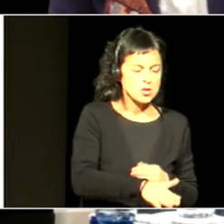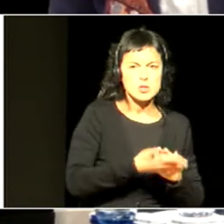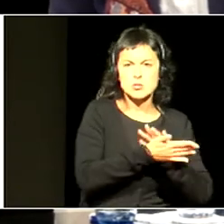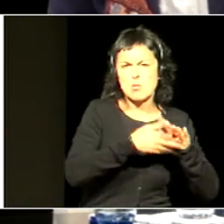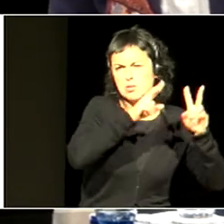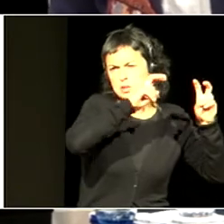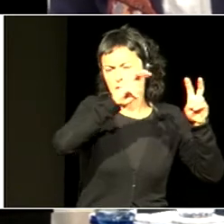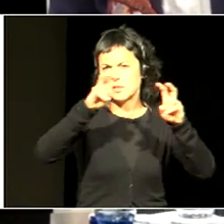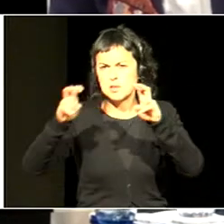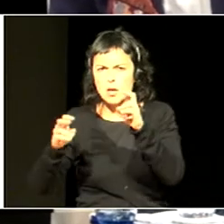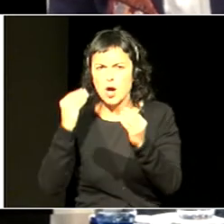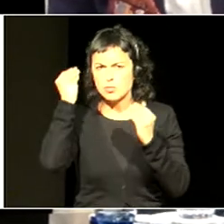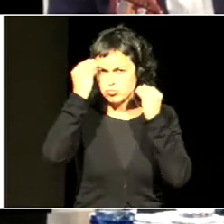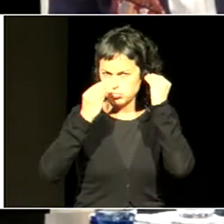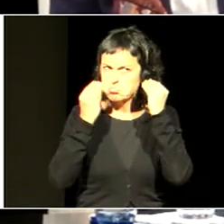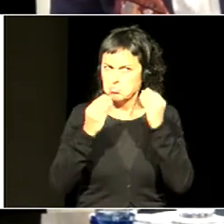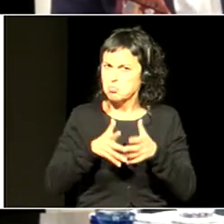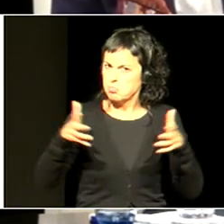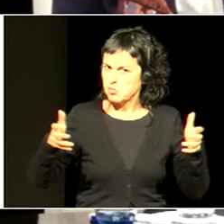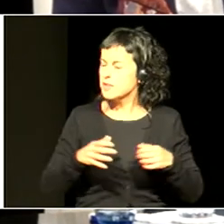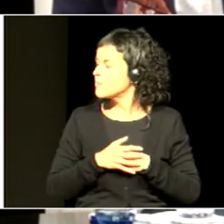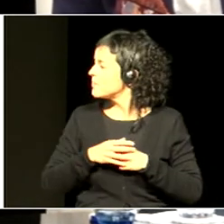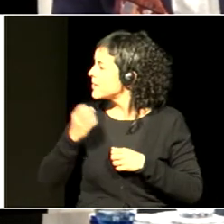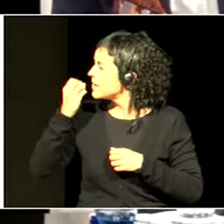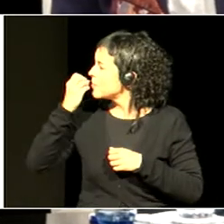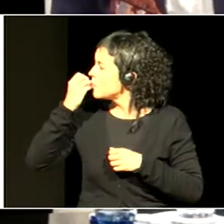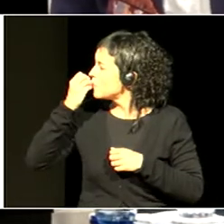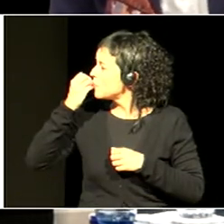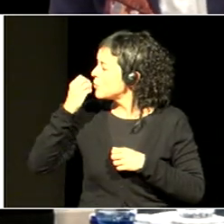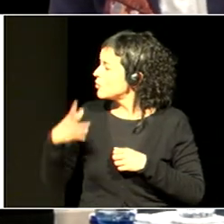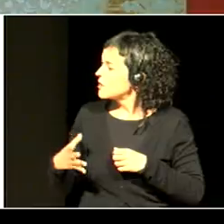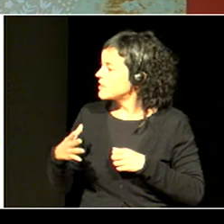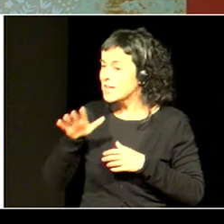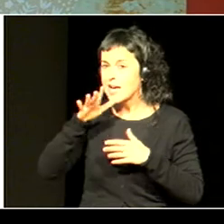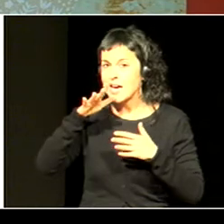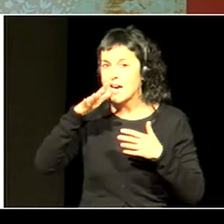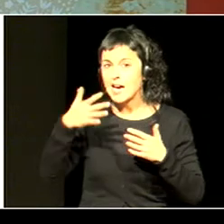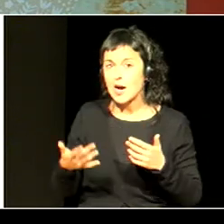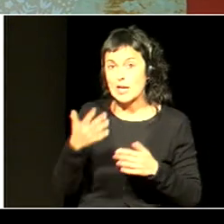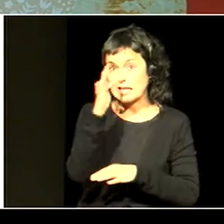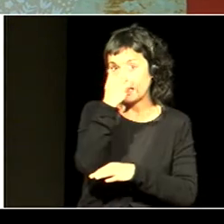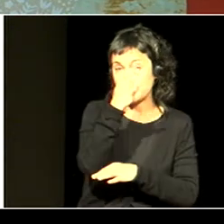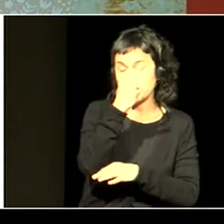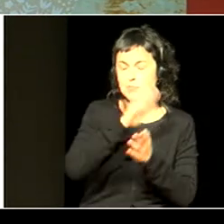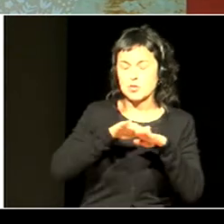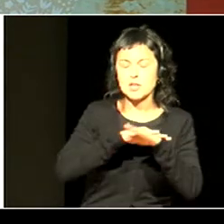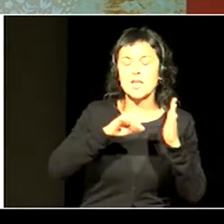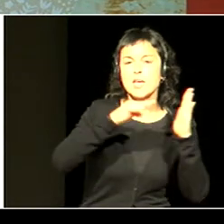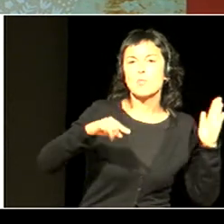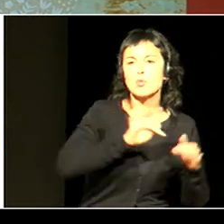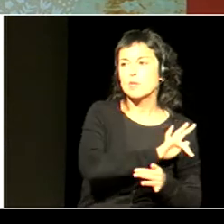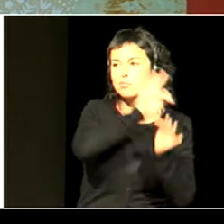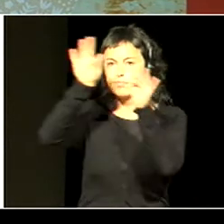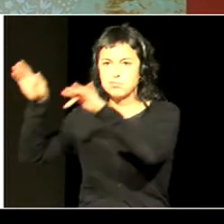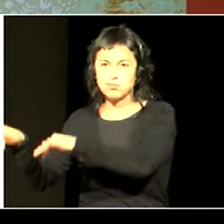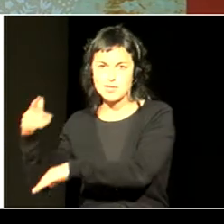hausnarketa handiak egiten dira. Oso ondo. Eta orain Gipuzkoatik salto ingo dugu Lekeitiora,